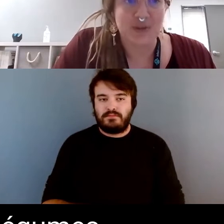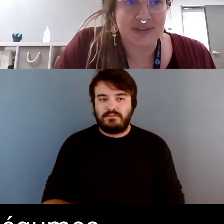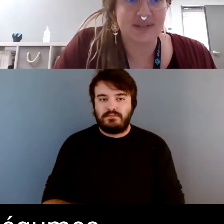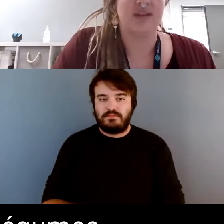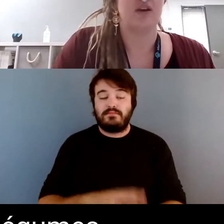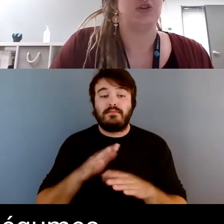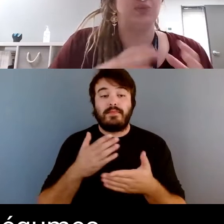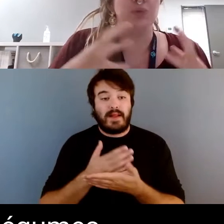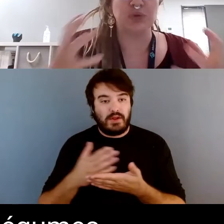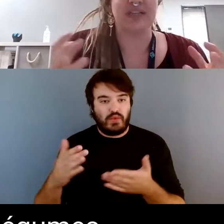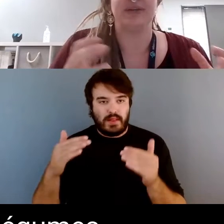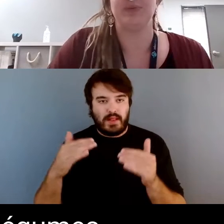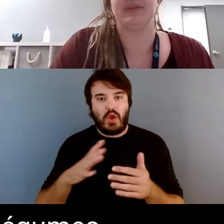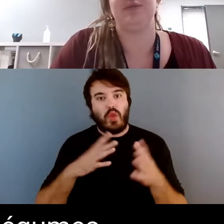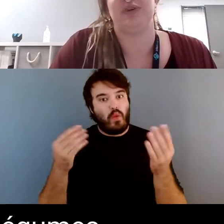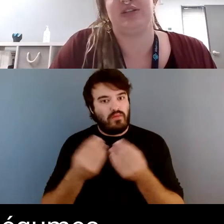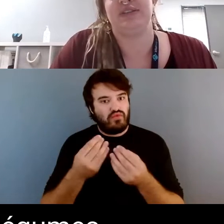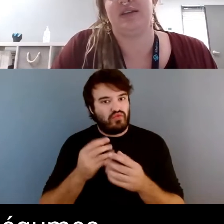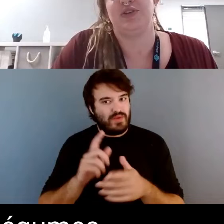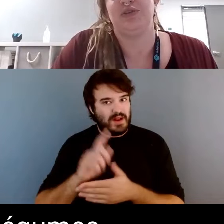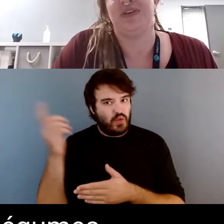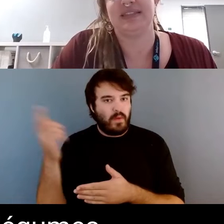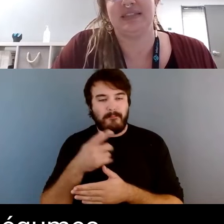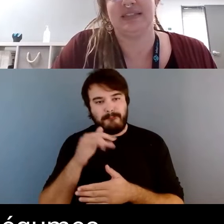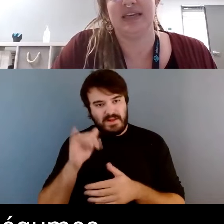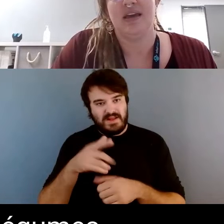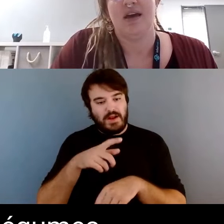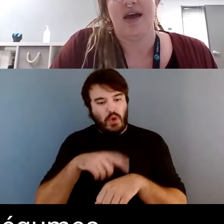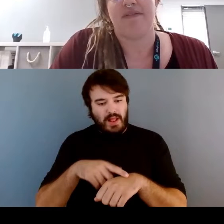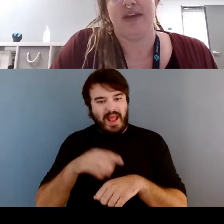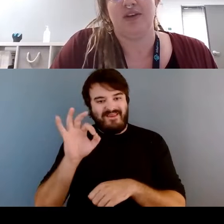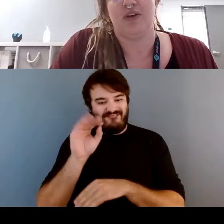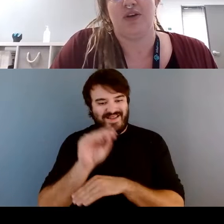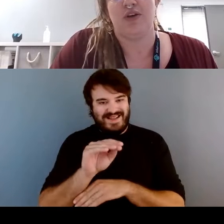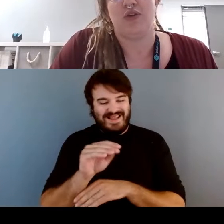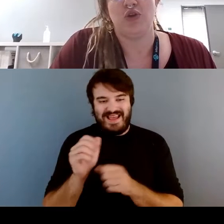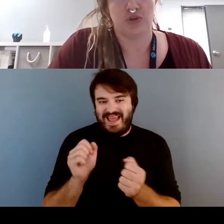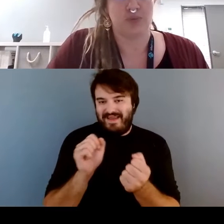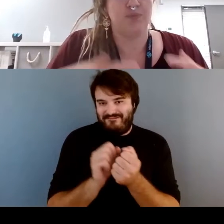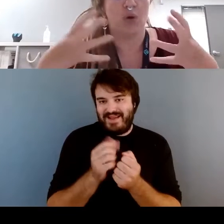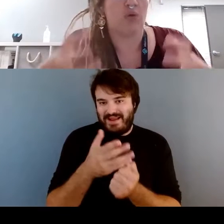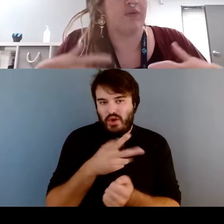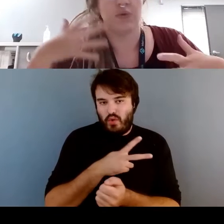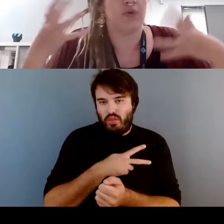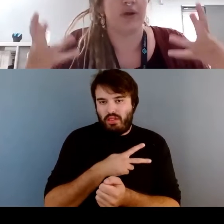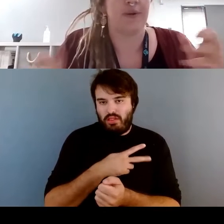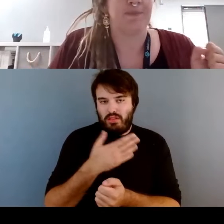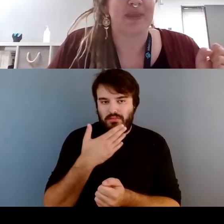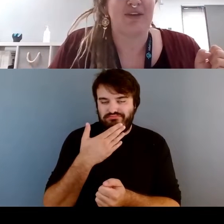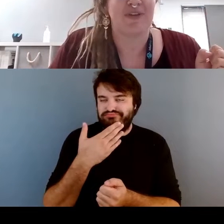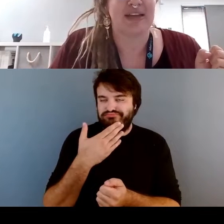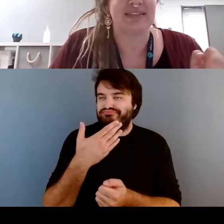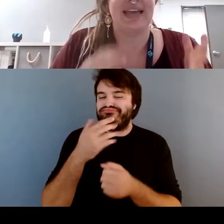Par la suite, il y a beaucoup de légumes qui vont être le temps de fertiliser avec notre bon